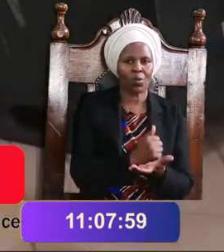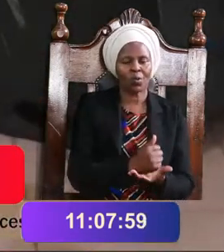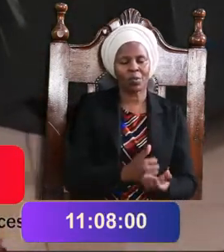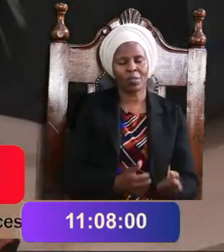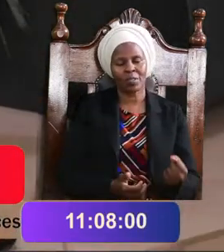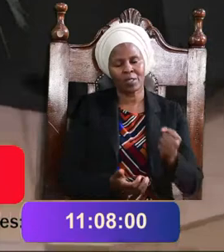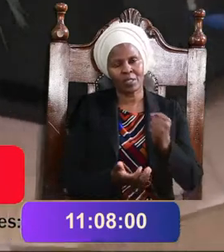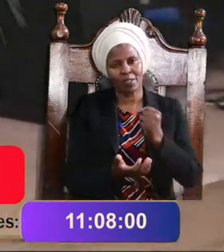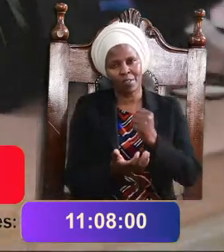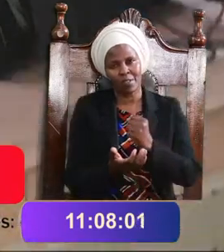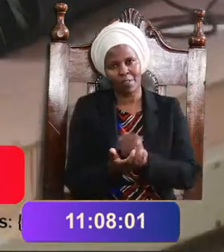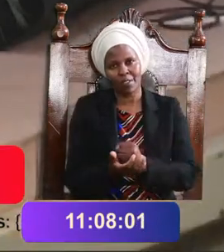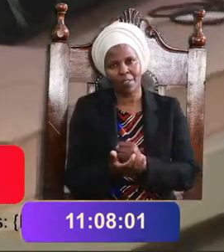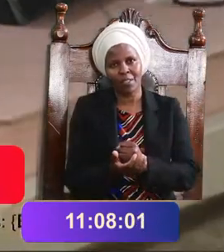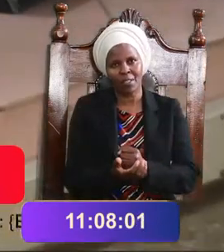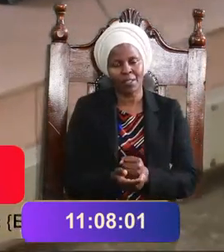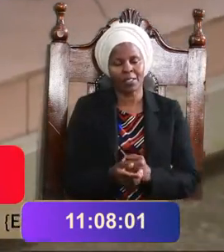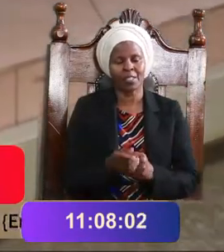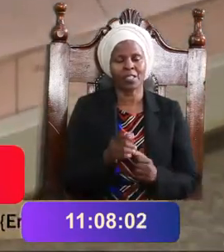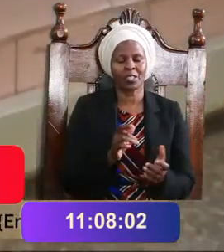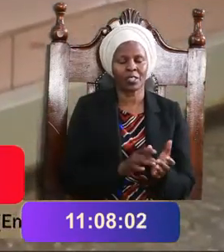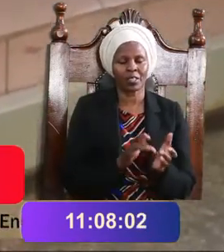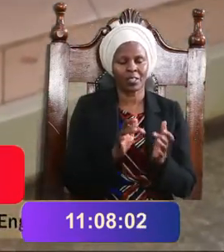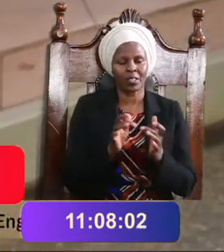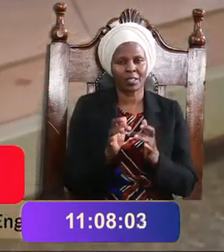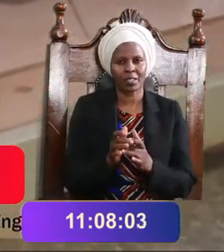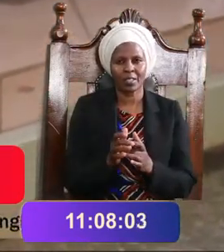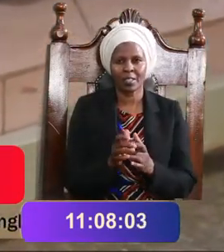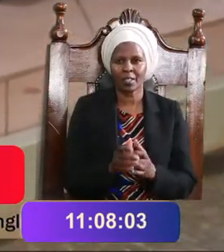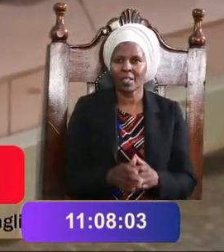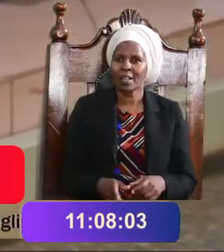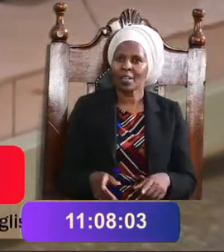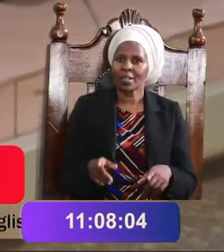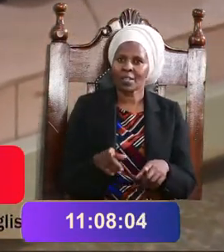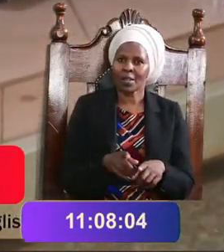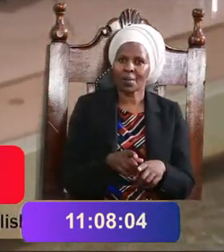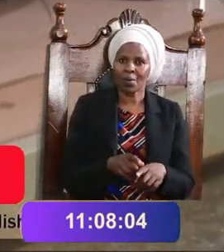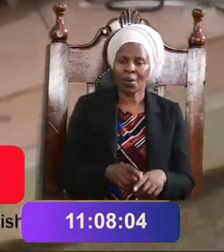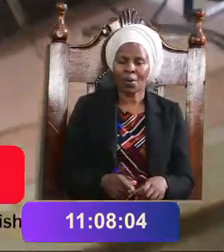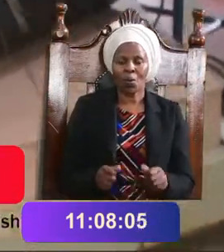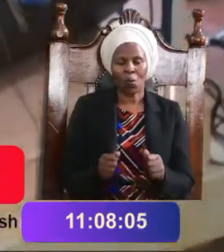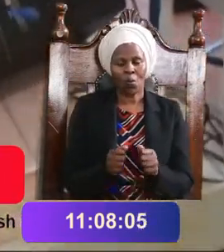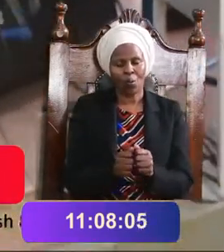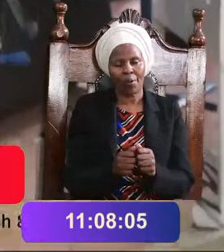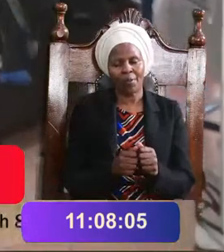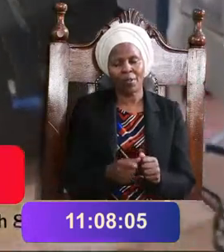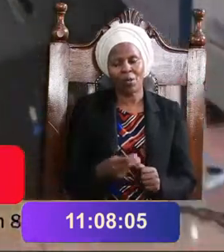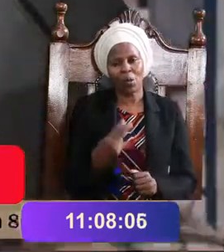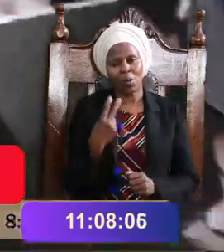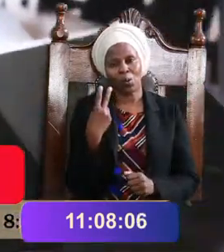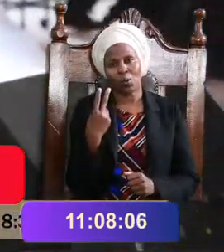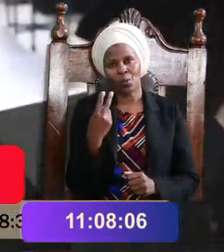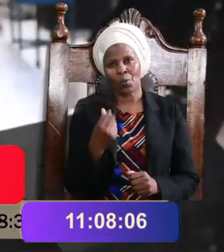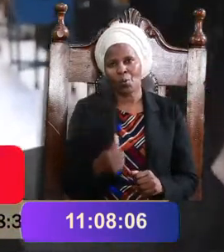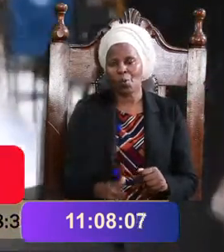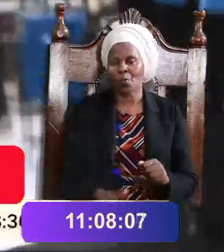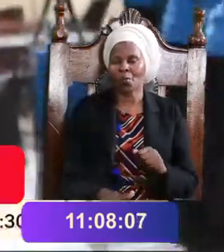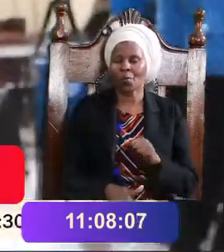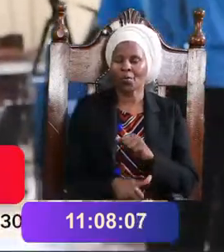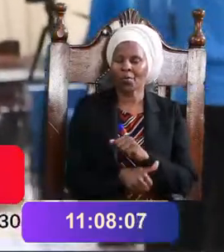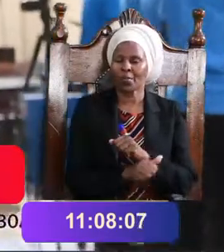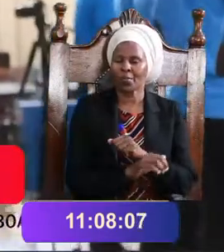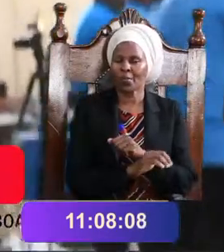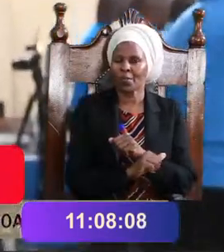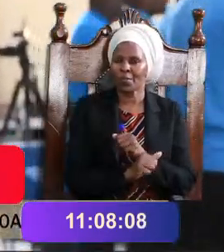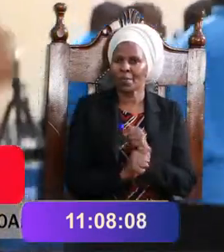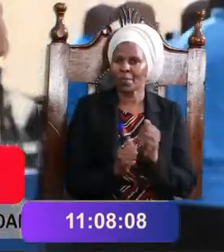Walimsulubisha. Na wanyang'anyi. Na wanyang'anyi wawili. Moja upande. Moja